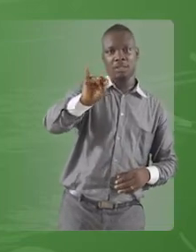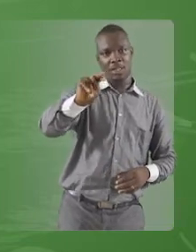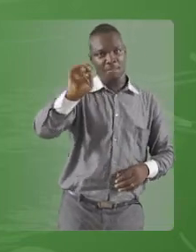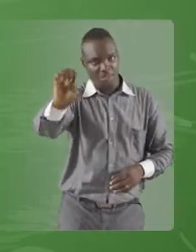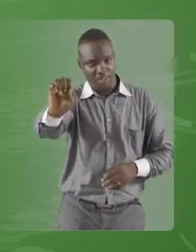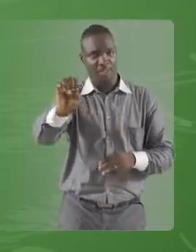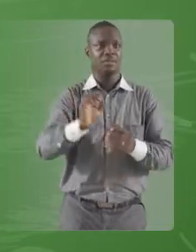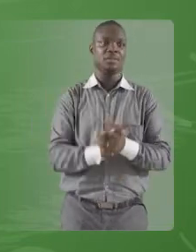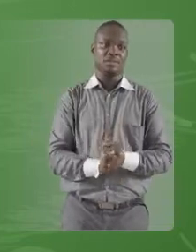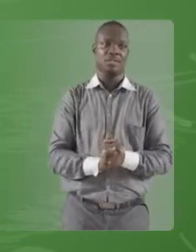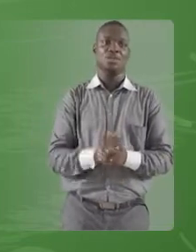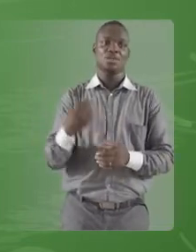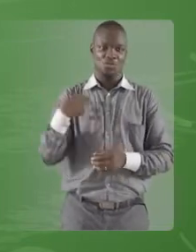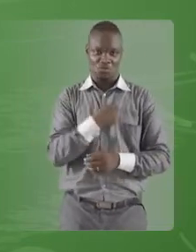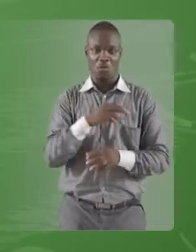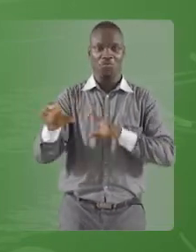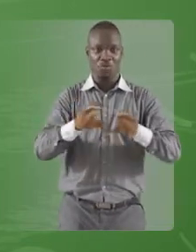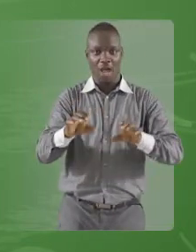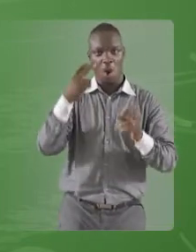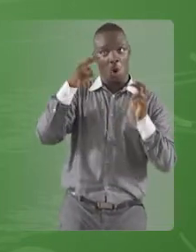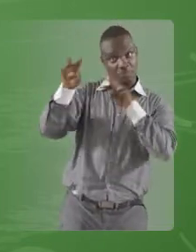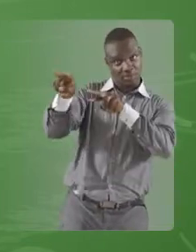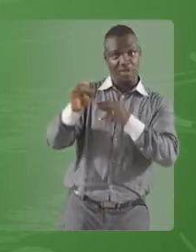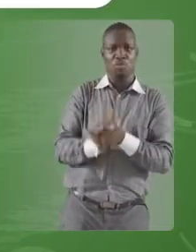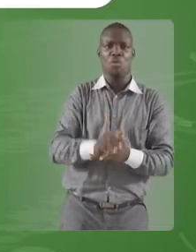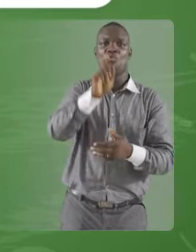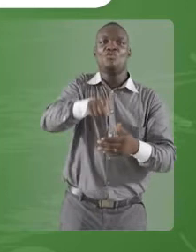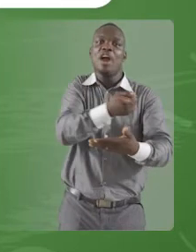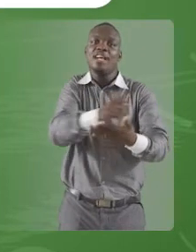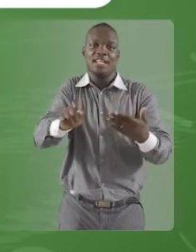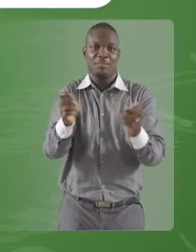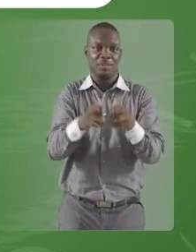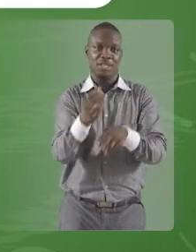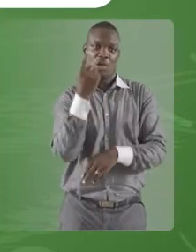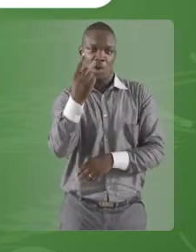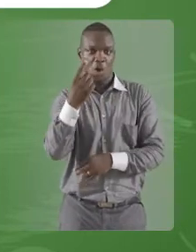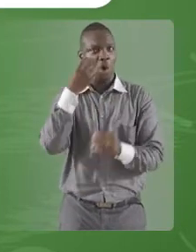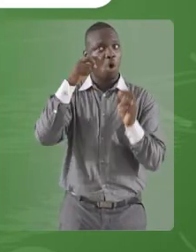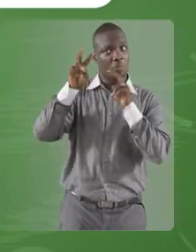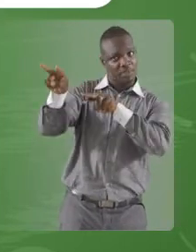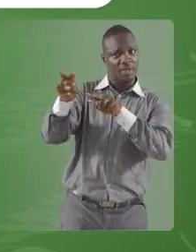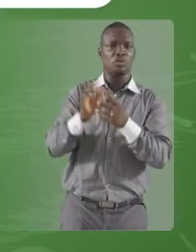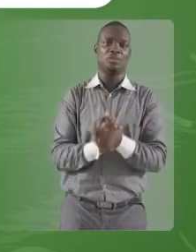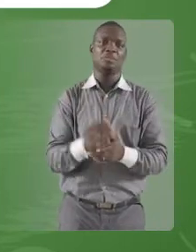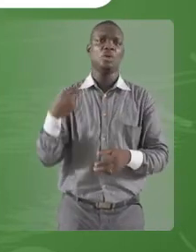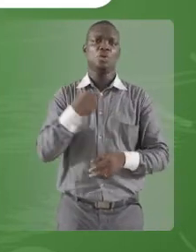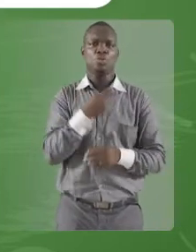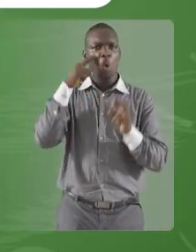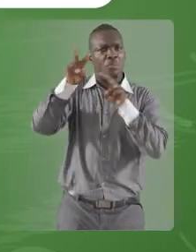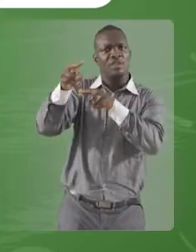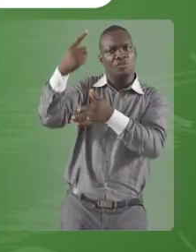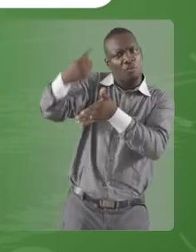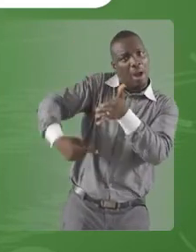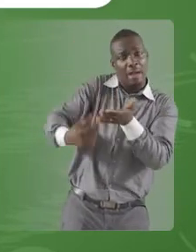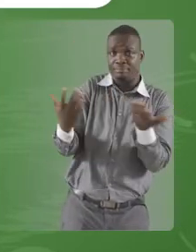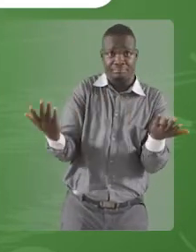étamine? Nous allons faire une observation. Donc, vous notez petite observation. Alors, nous allons observer quoi au juste?